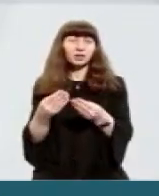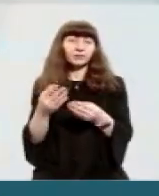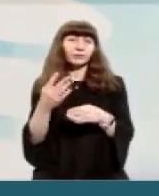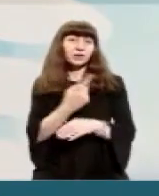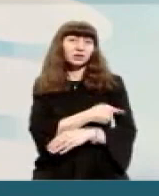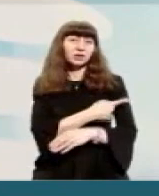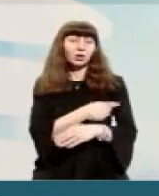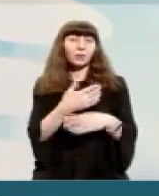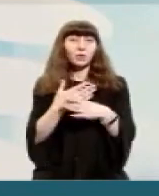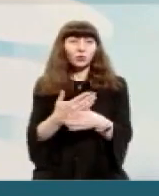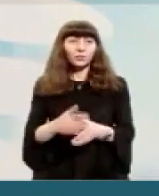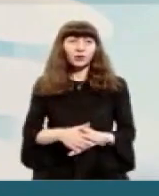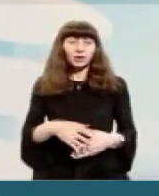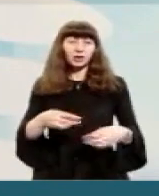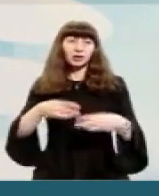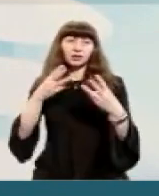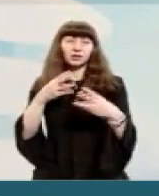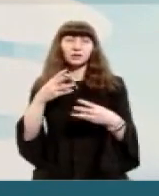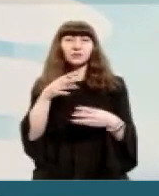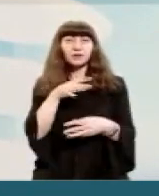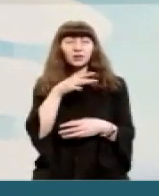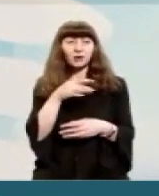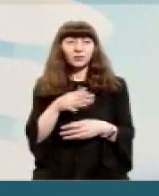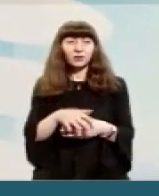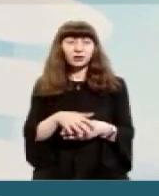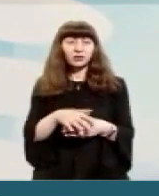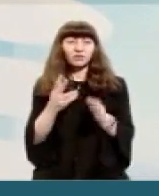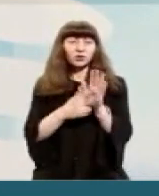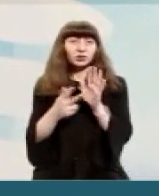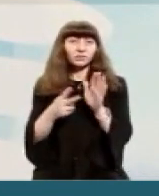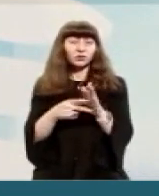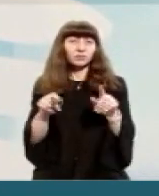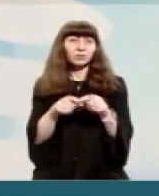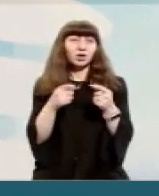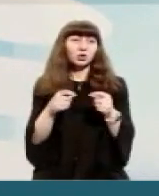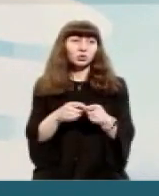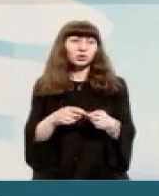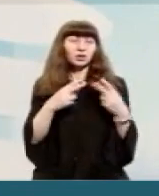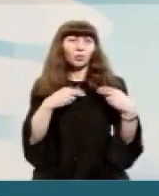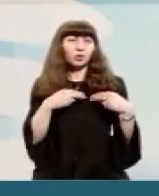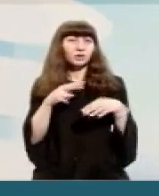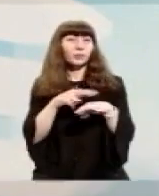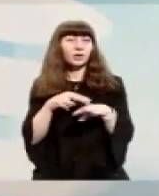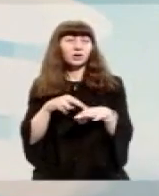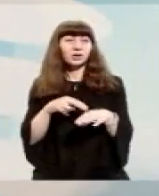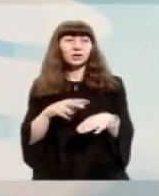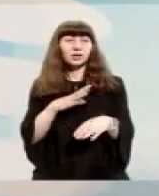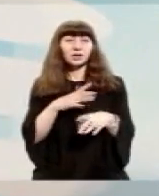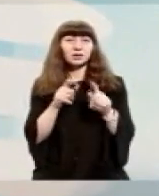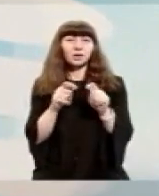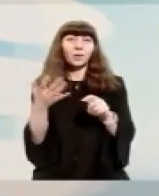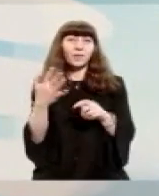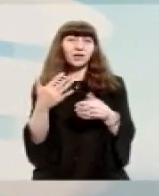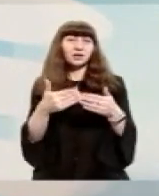медицинская помощь. При помощи камер видеонаблюдения выявлено 88 административных правонарушений. Сотрудниками полиции было раскрыто 5